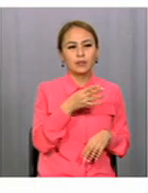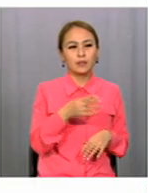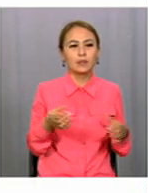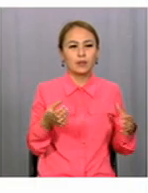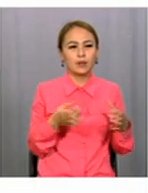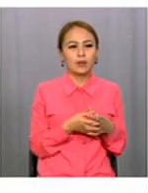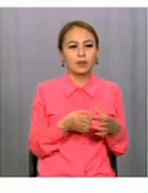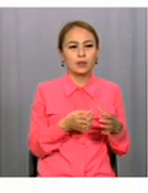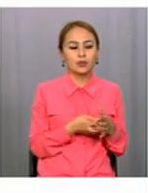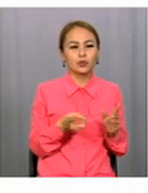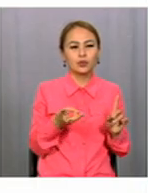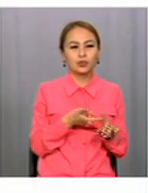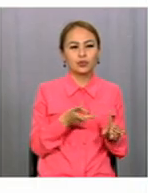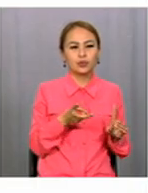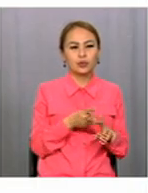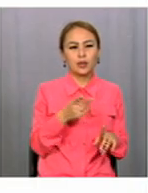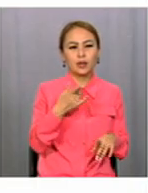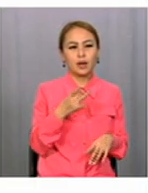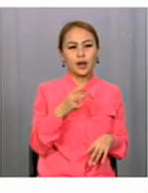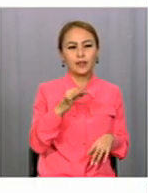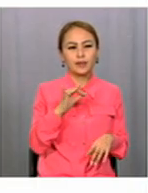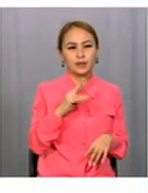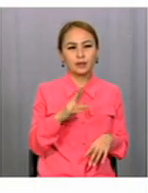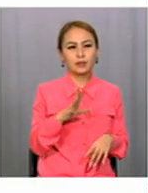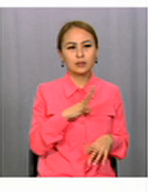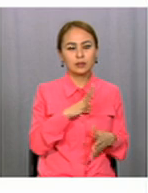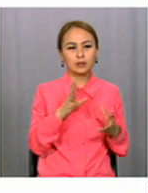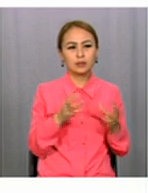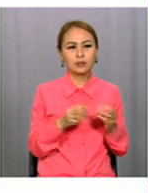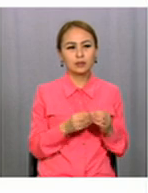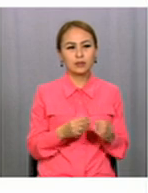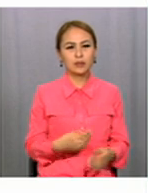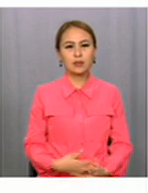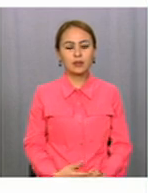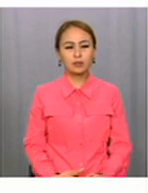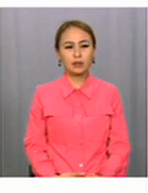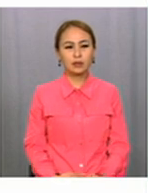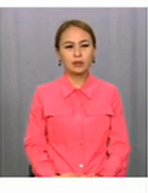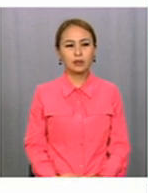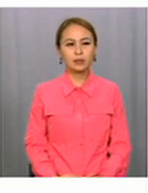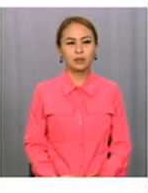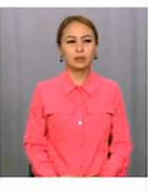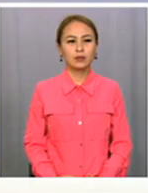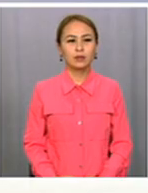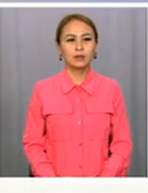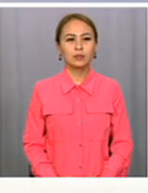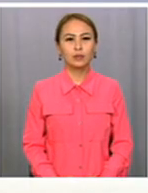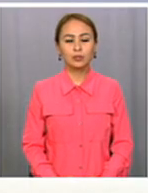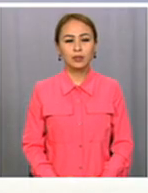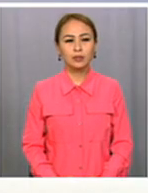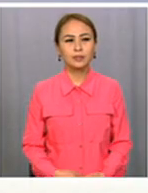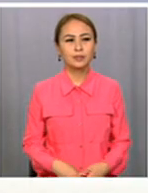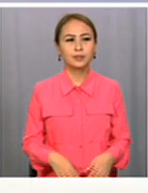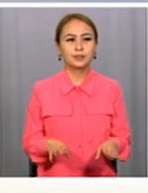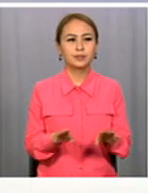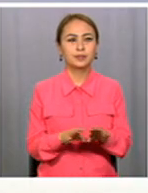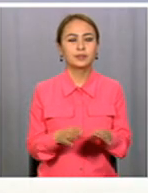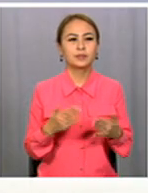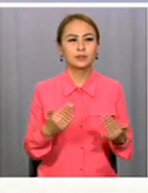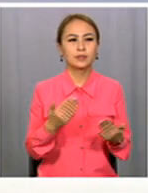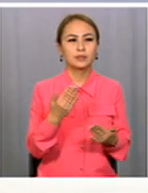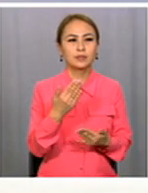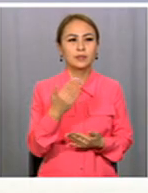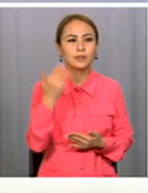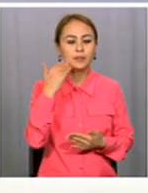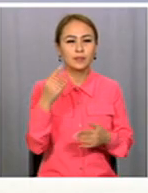Және үшінші тәсілі – ол графиктік тәсіл, яғни тәуелділікті графикпен кескіндеген жағдайды. Енді шамалар